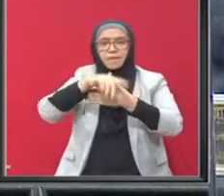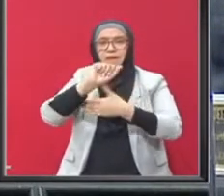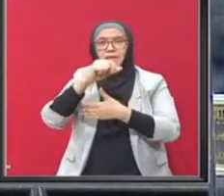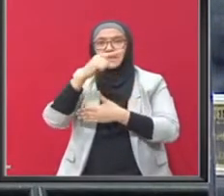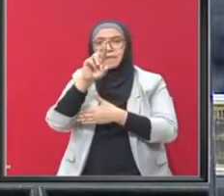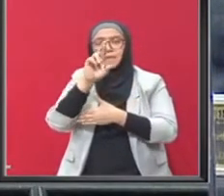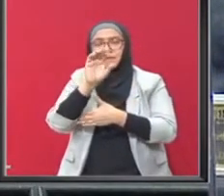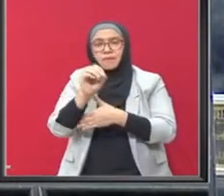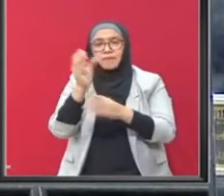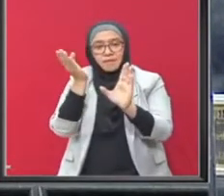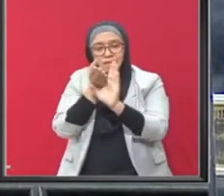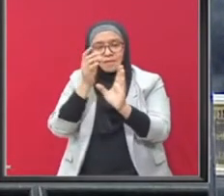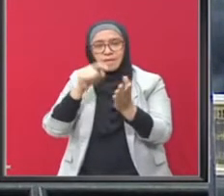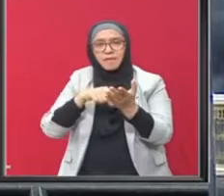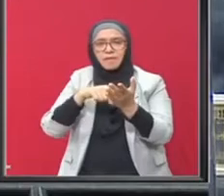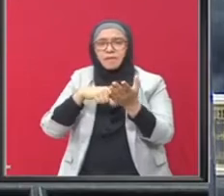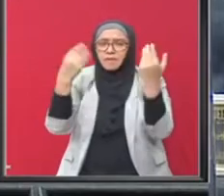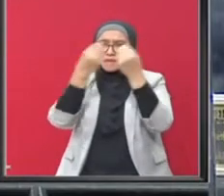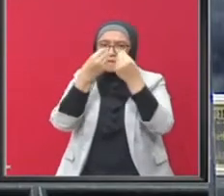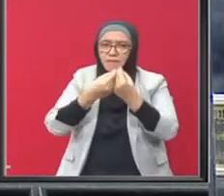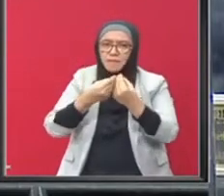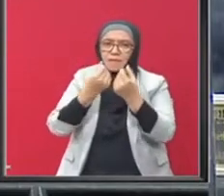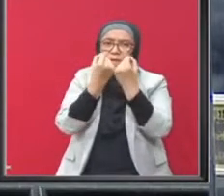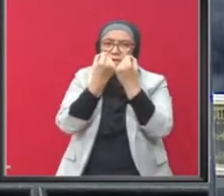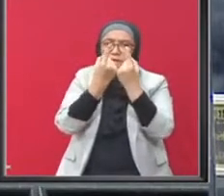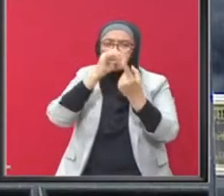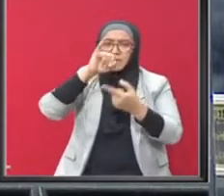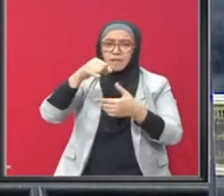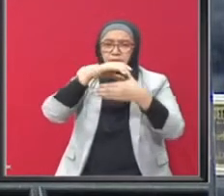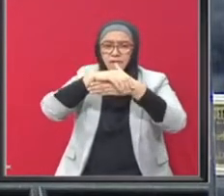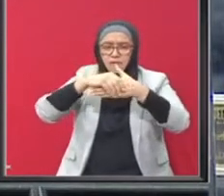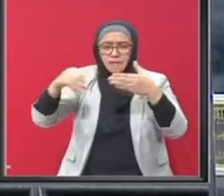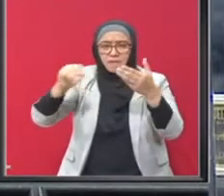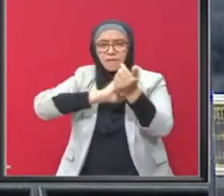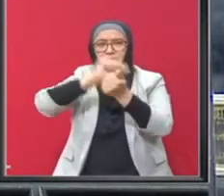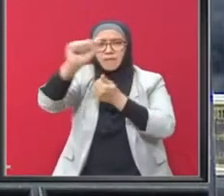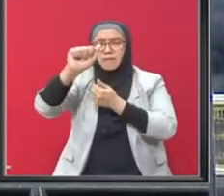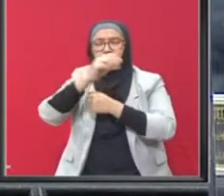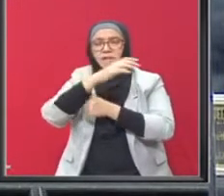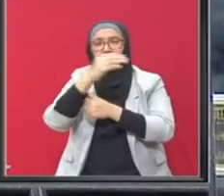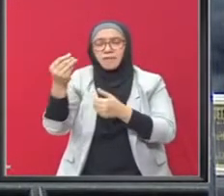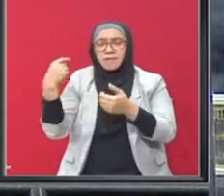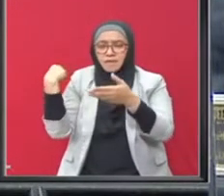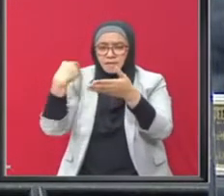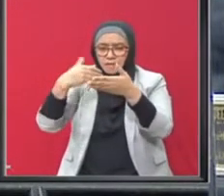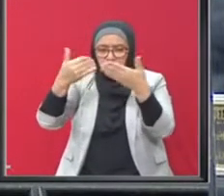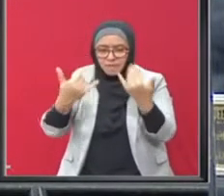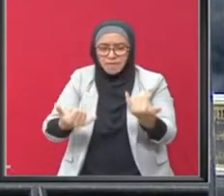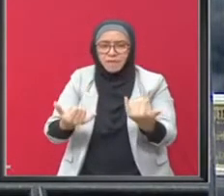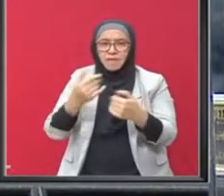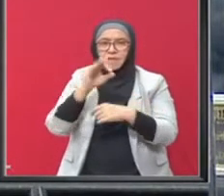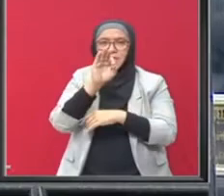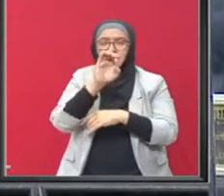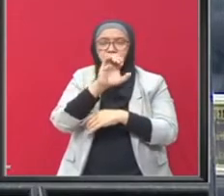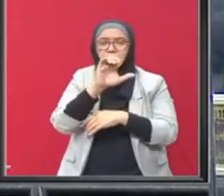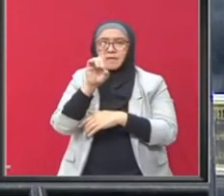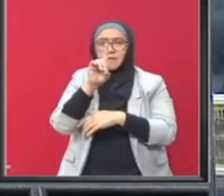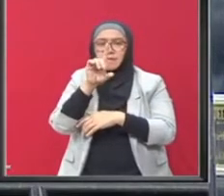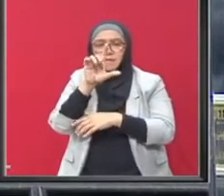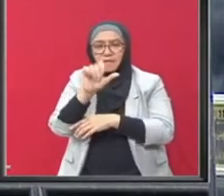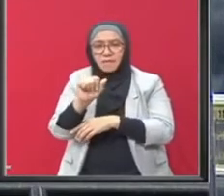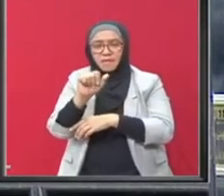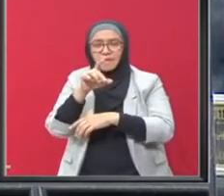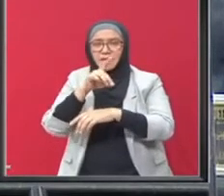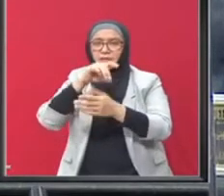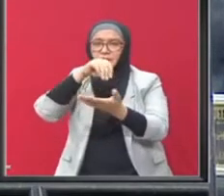kira-kira 11 juta inject akan diluluskan Saka ini yang kamu ajalah di pada busway Abdi